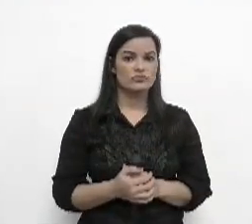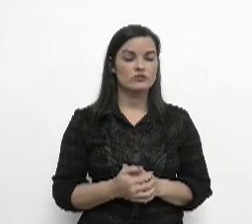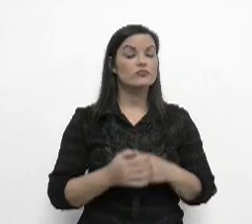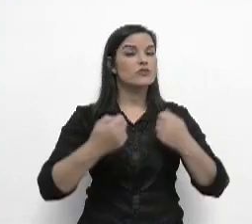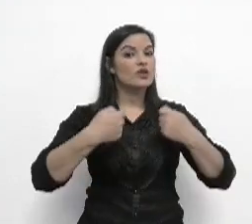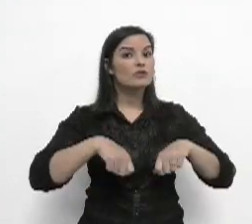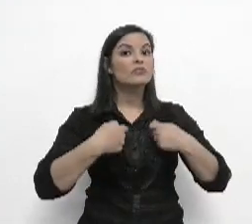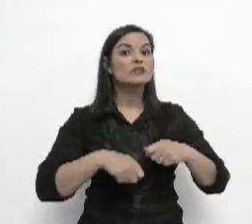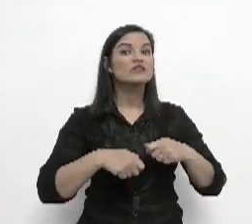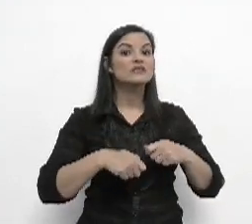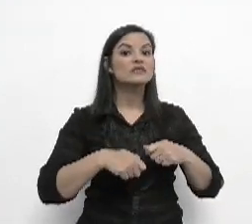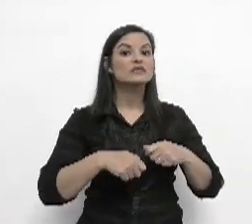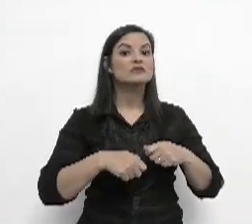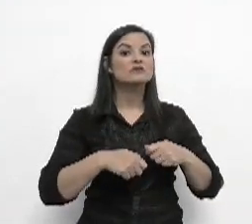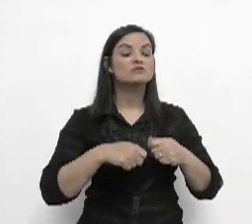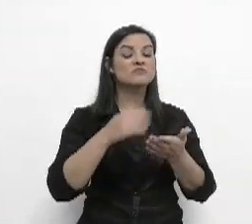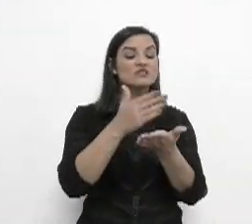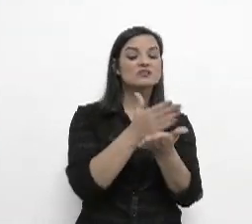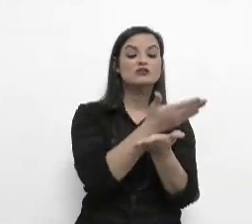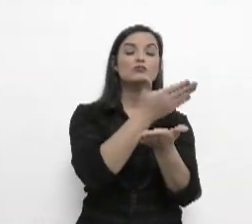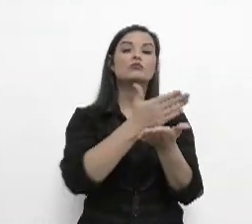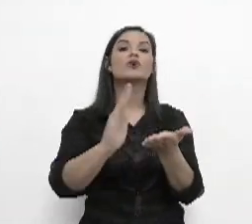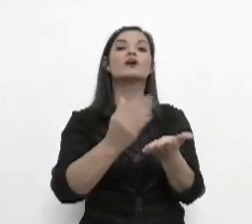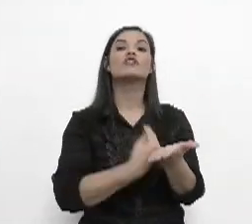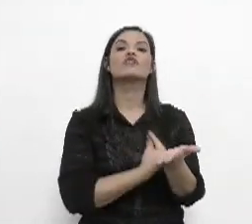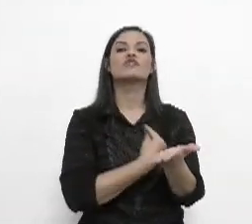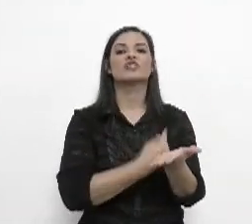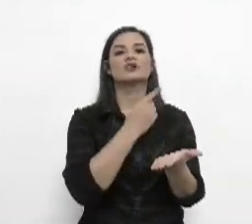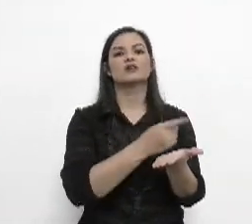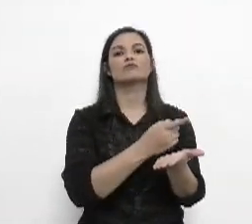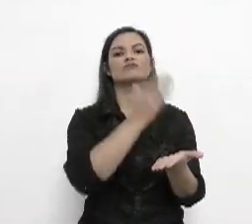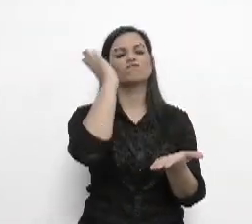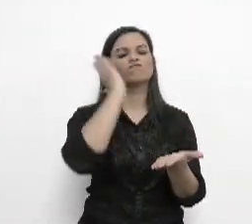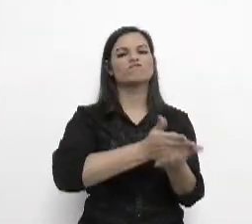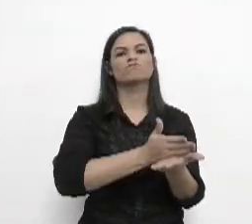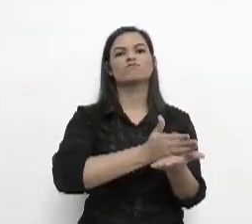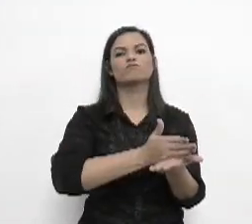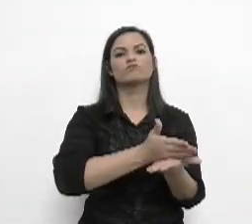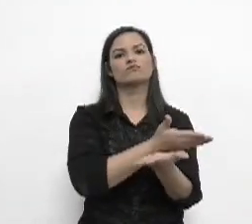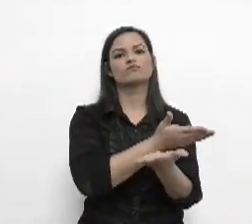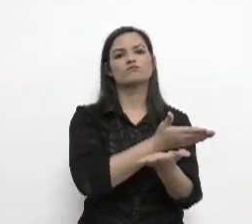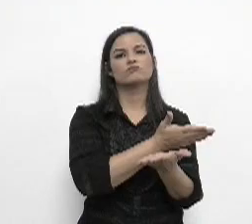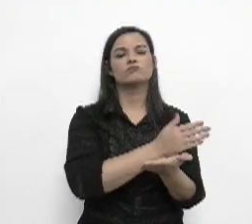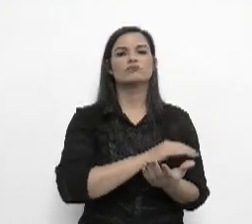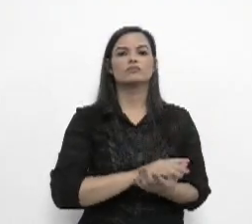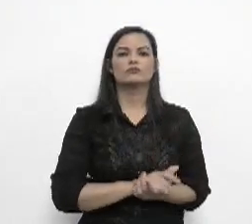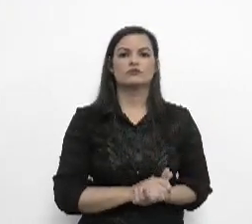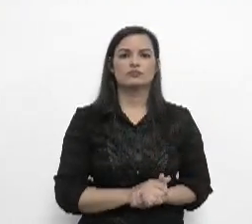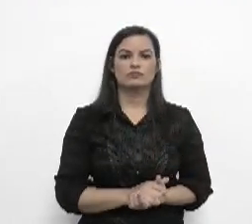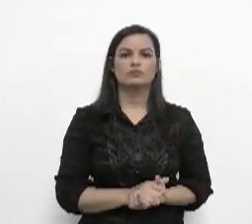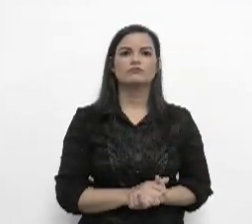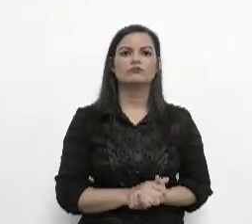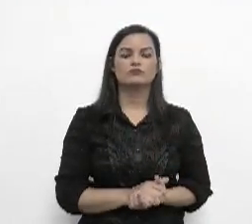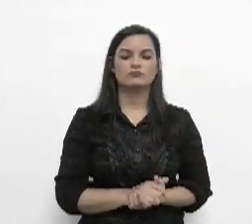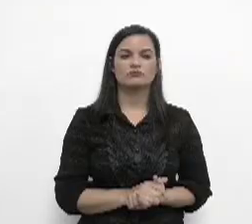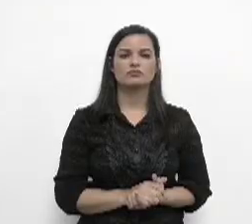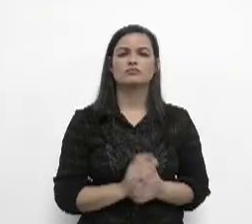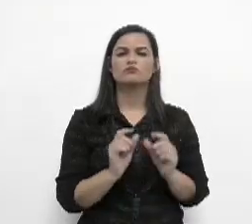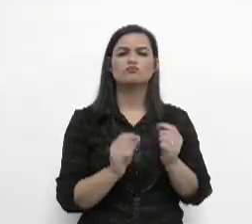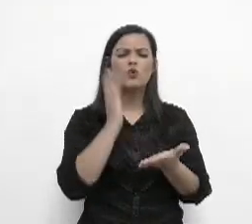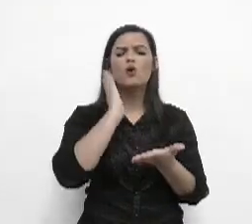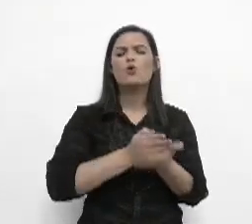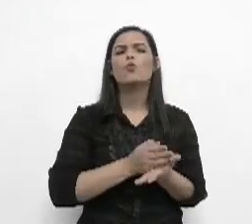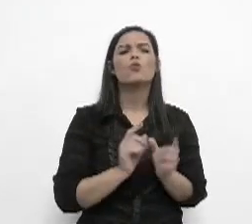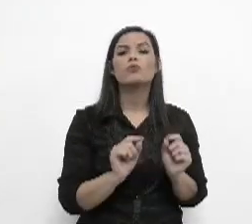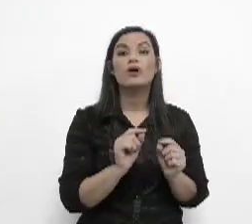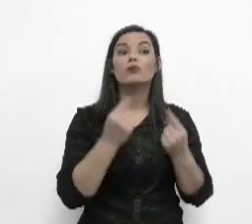necessitava separar a sua vida, cortar a sua vida naquele momento. 지금 이 사울은 예수님을 핍박하기 위해 지금 진행하고 있었습니다. Porque estava